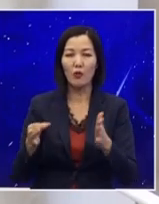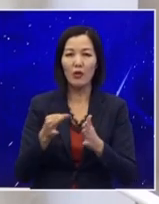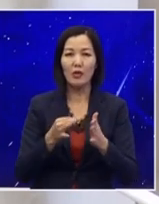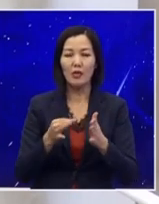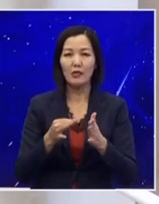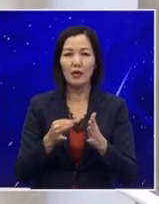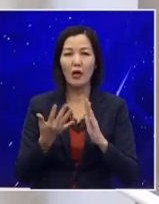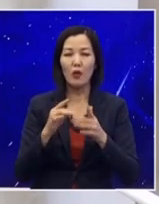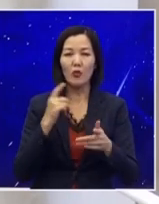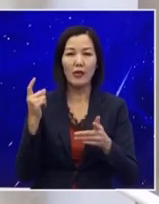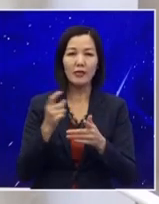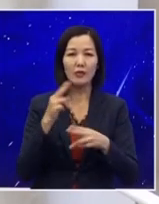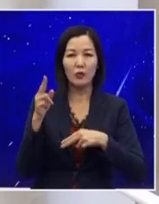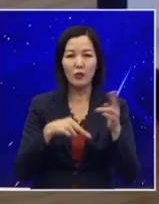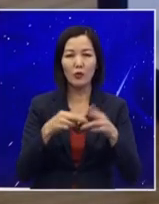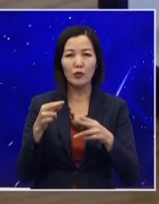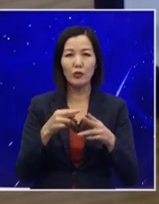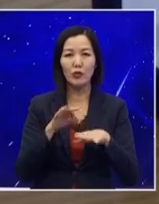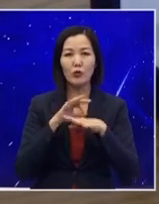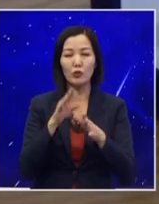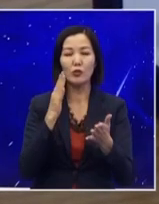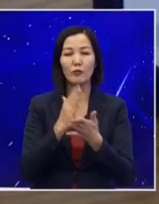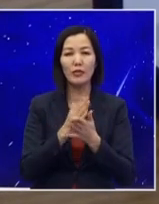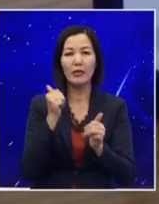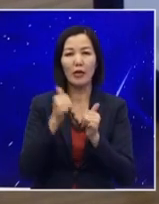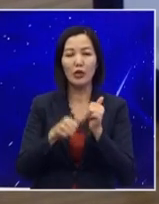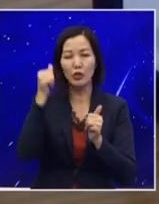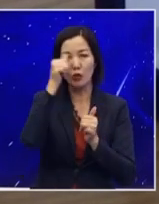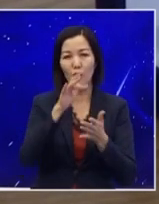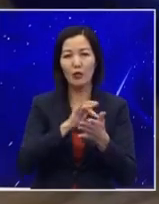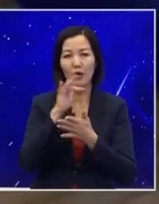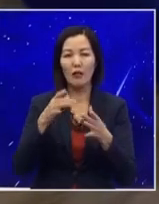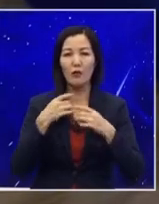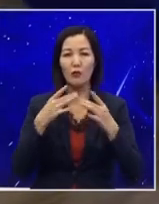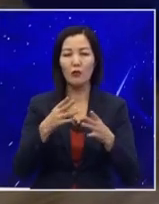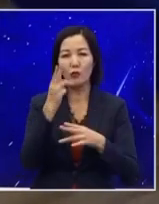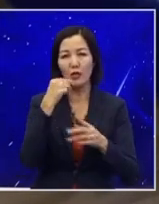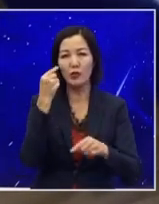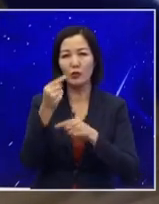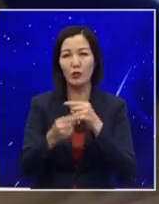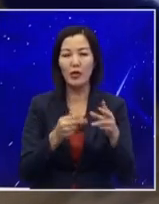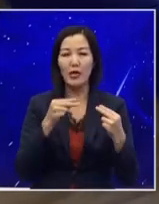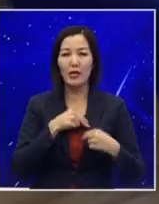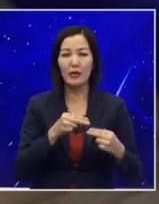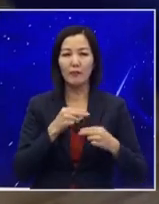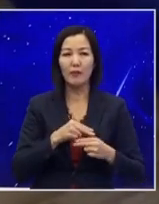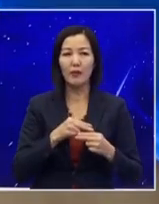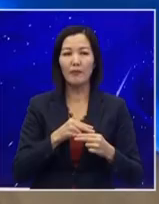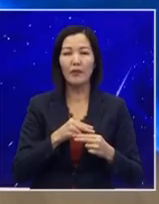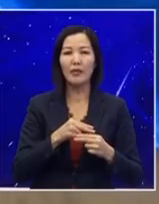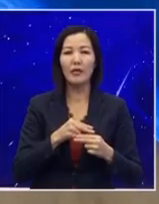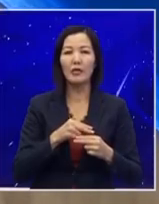құрылыс саласында жұмыстар қарқынды жүруде. Жыл сайын дәл осы қала күнінде бір дәстүр бар. Ол еңбегімен елге танылған жер